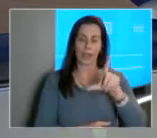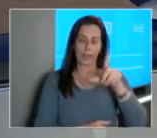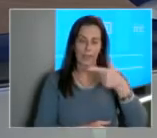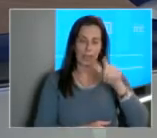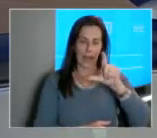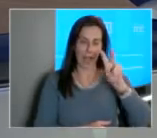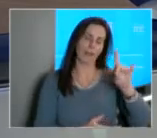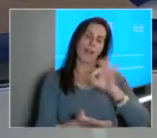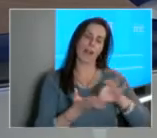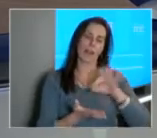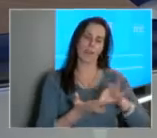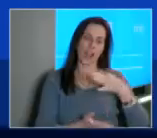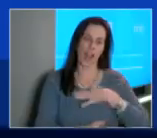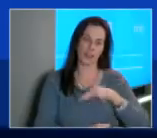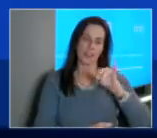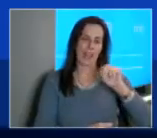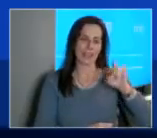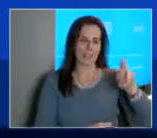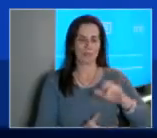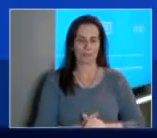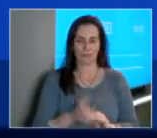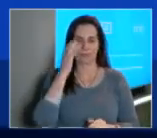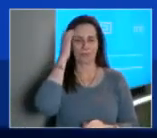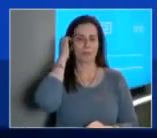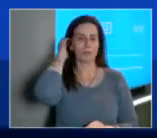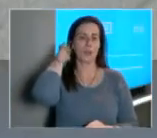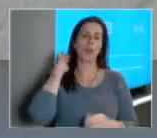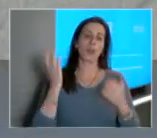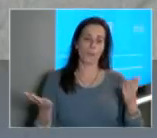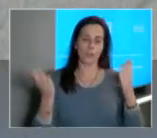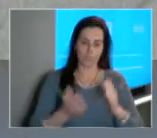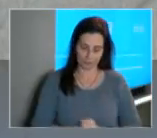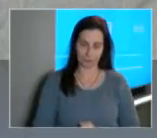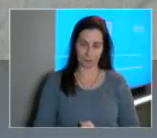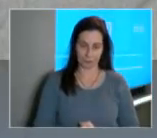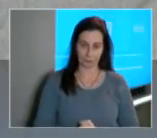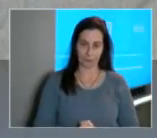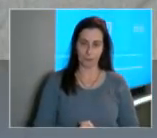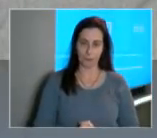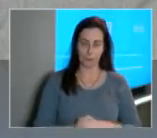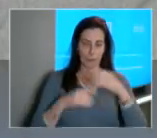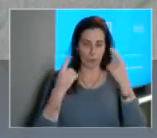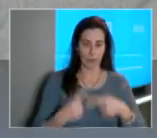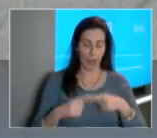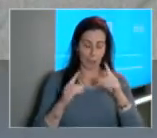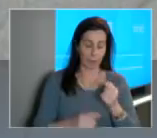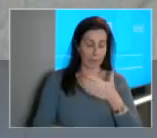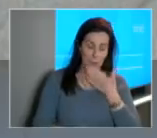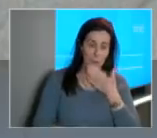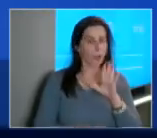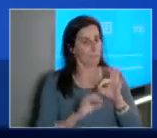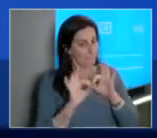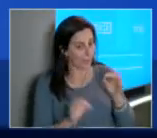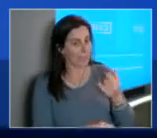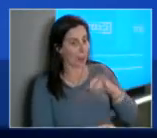איימן וליניר קוזין שלנו. שלום, מזל. כן. אז ימים די משעממים. התחיל להיות